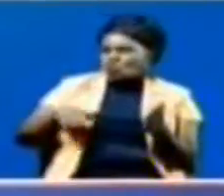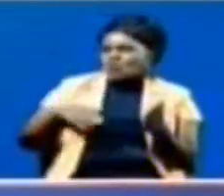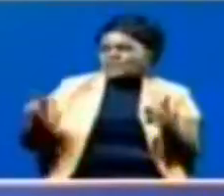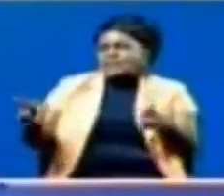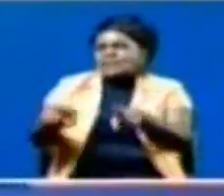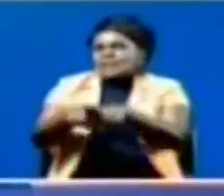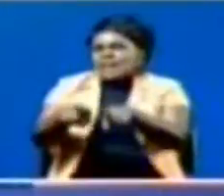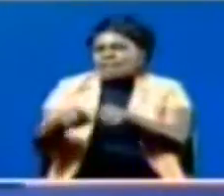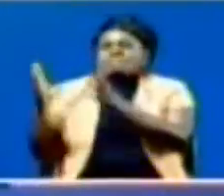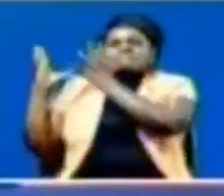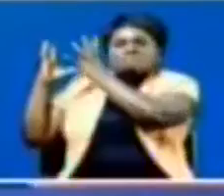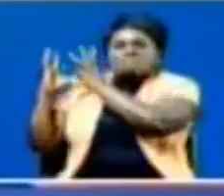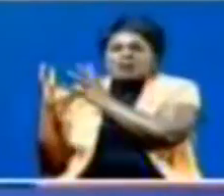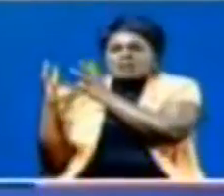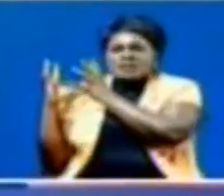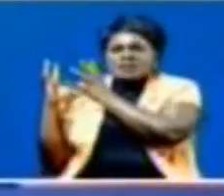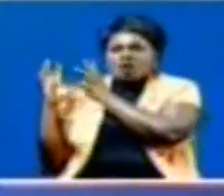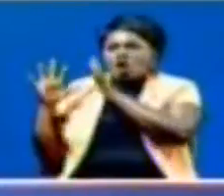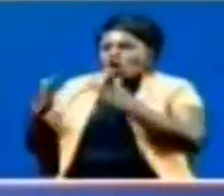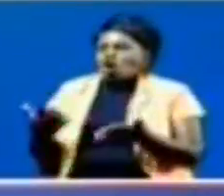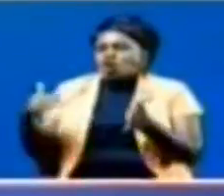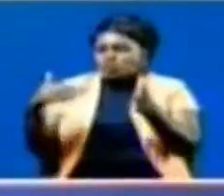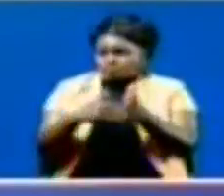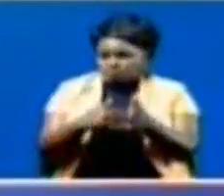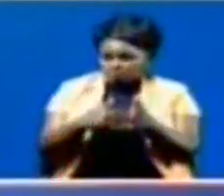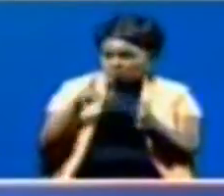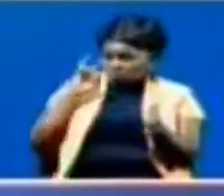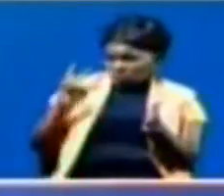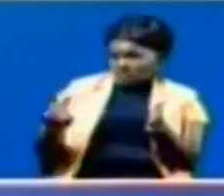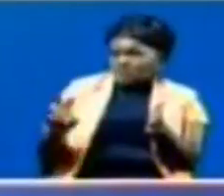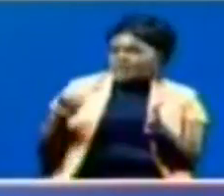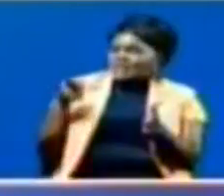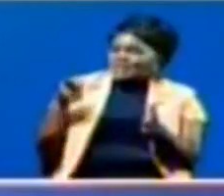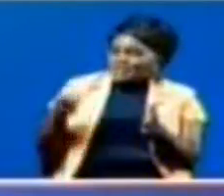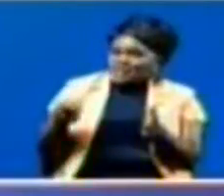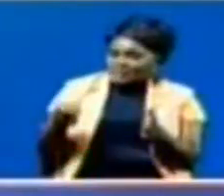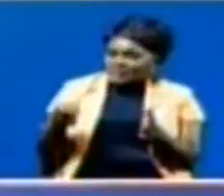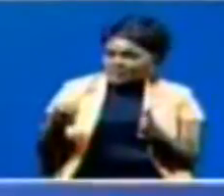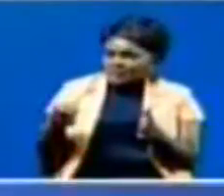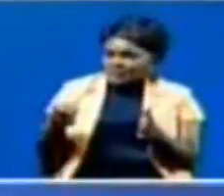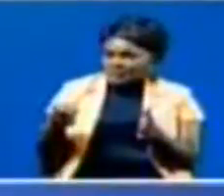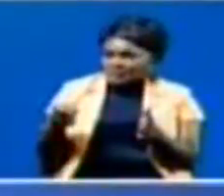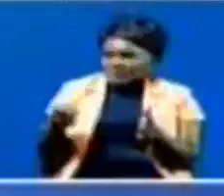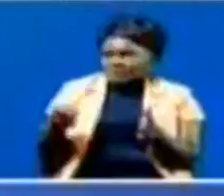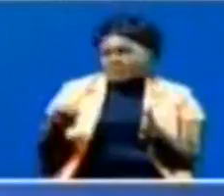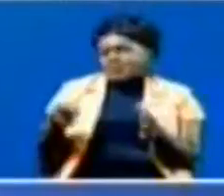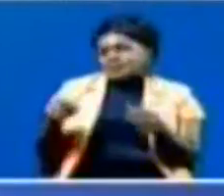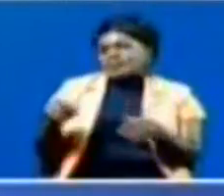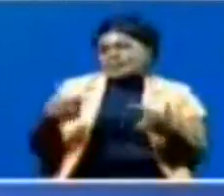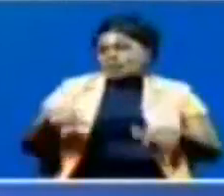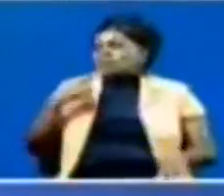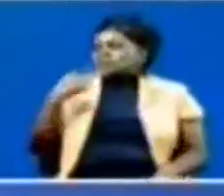ni mzigo kama kwazo waona hivyo sasa hivyo ndio mimi nalangalia lakini kazi wasemaje acha nikwambie